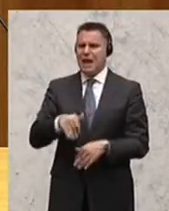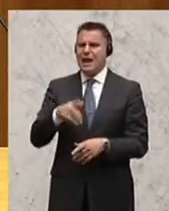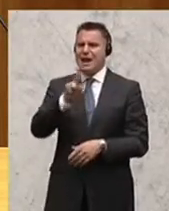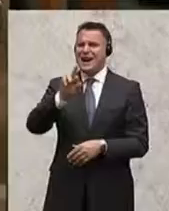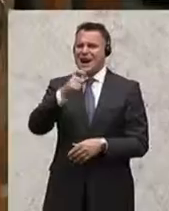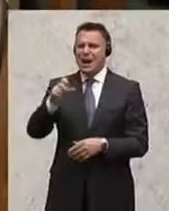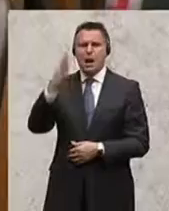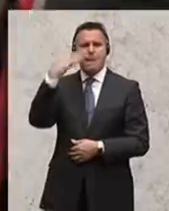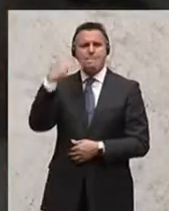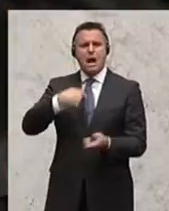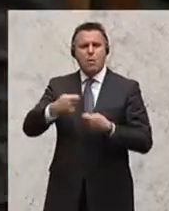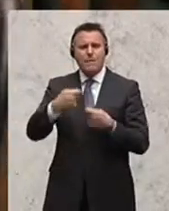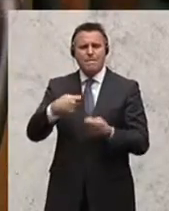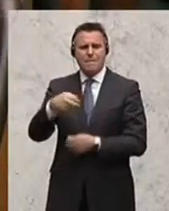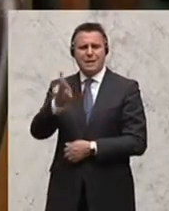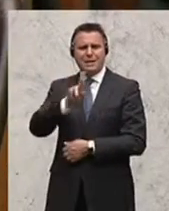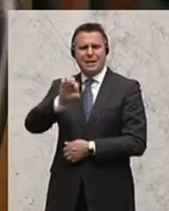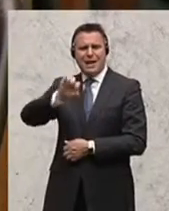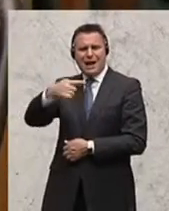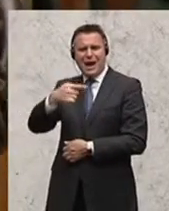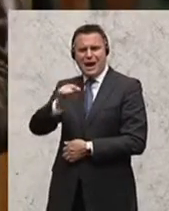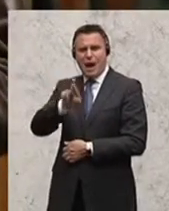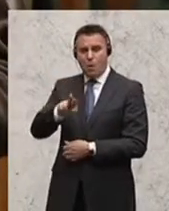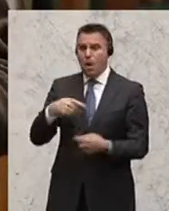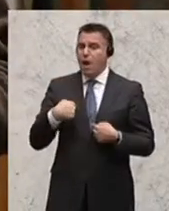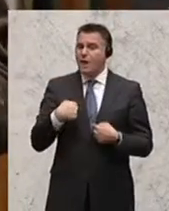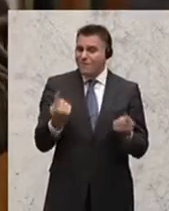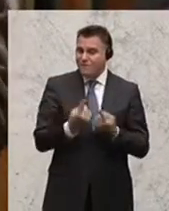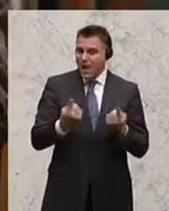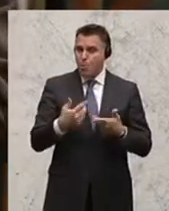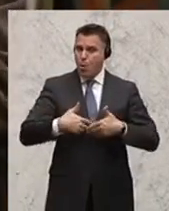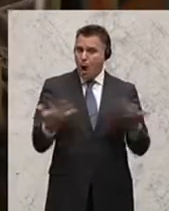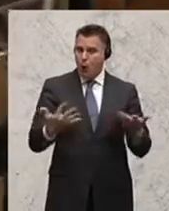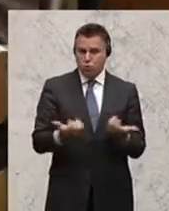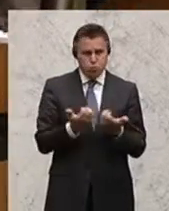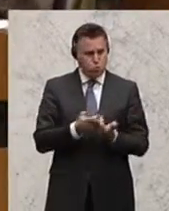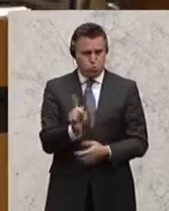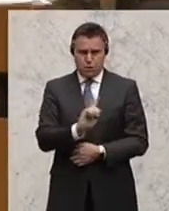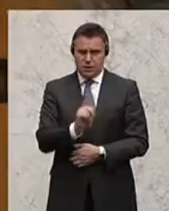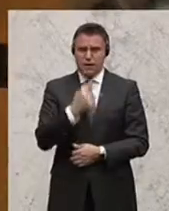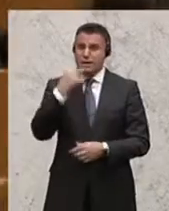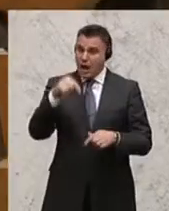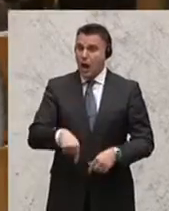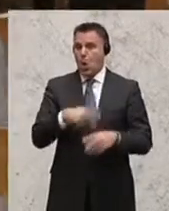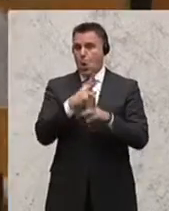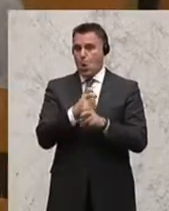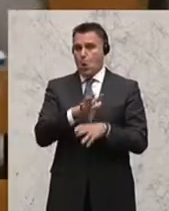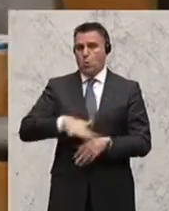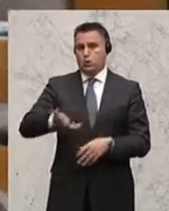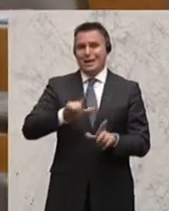Bauernmarkt Regau. Aber was ich hier gezeigt habe, ist nicht Werbung für ausländische Produkte, sondern die Realität am